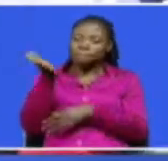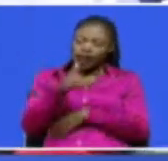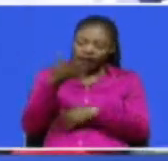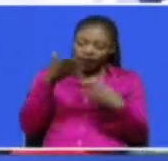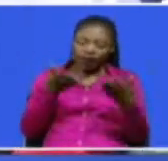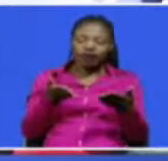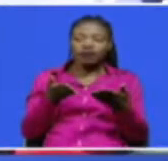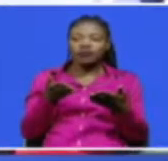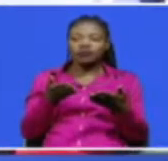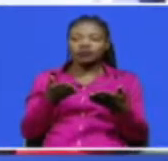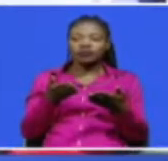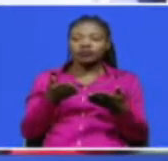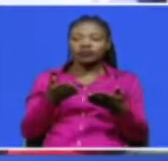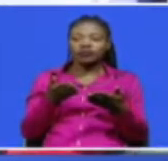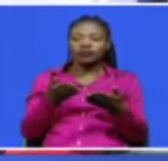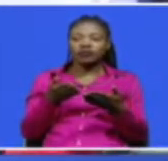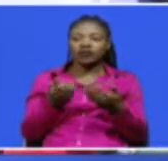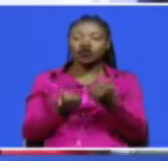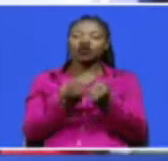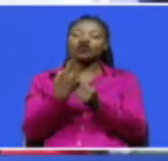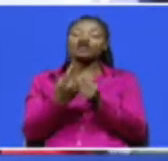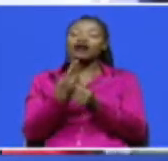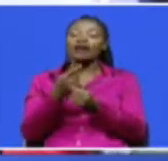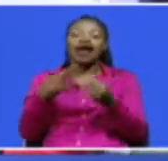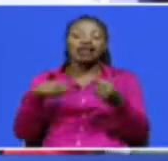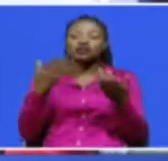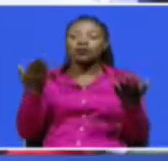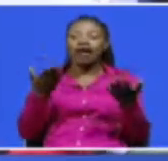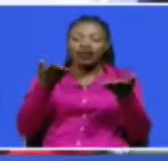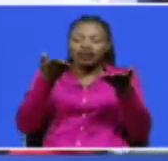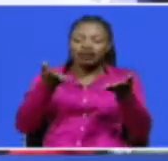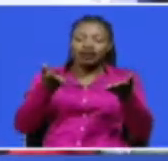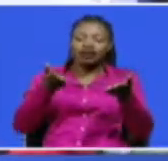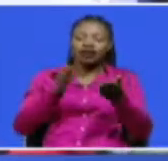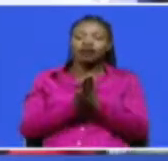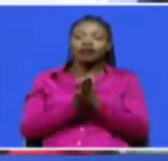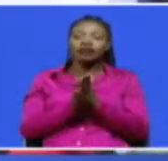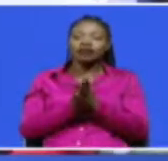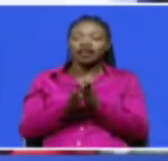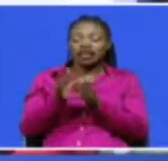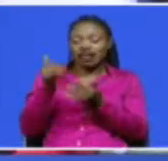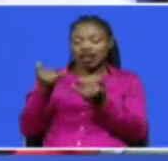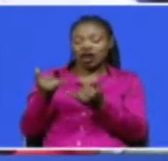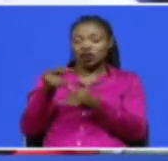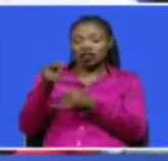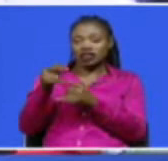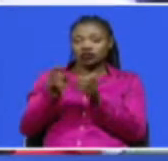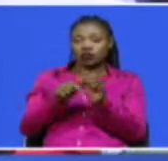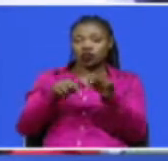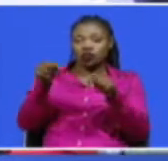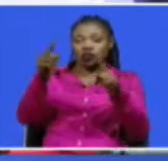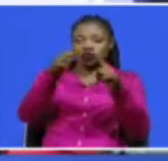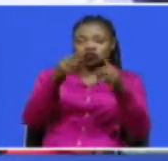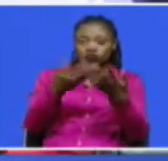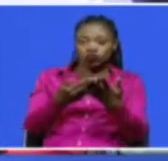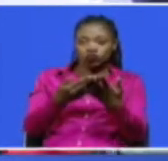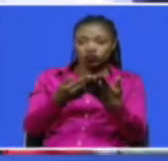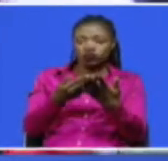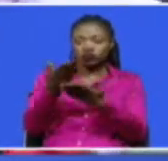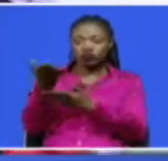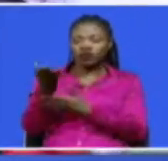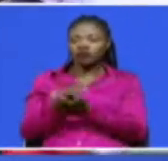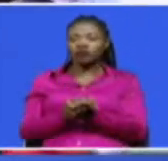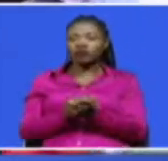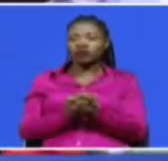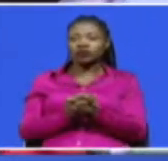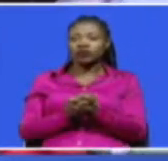hapa. The month of November 1st, tutakuwa wapi? Hapa. Na hiyo sasa, tutaenda mpaka wapi? Mwisho. Itakuwa